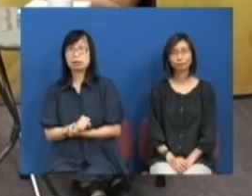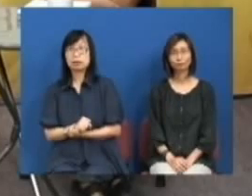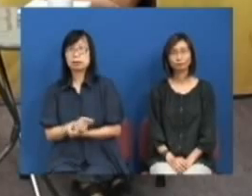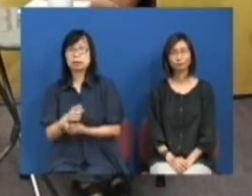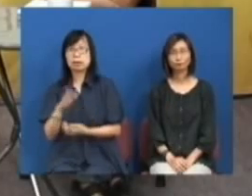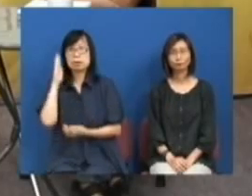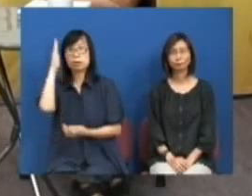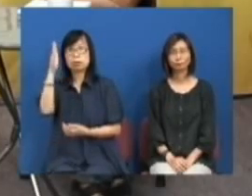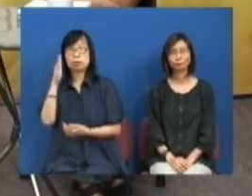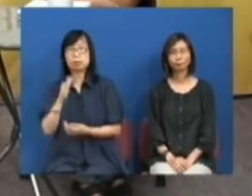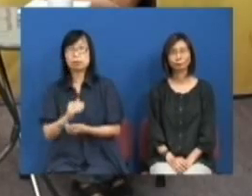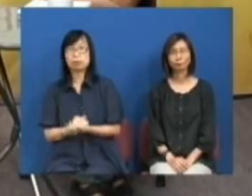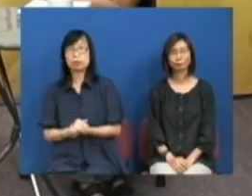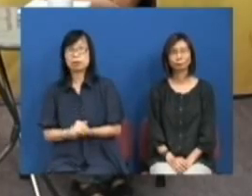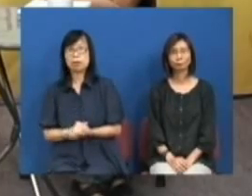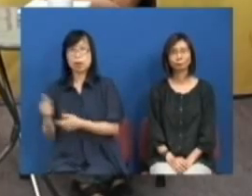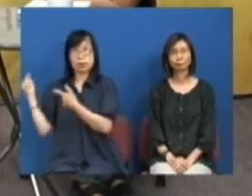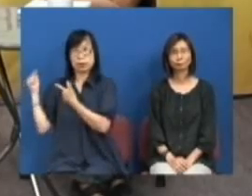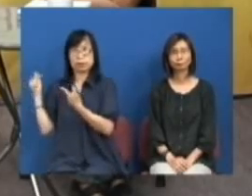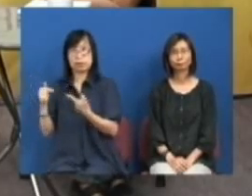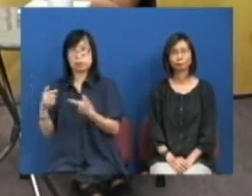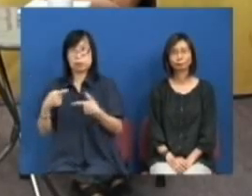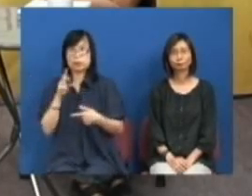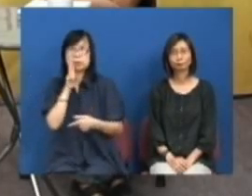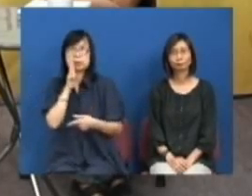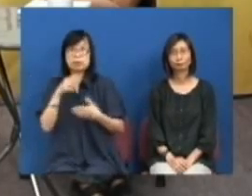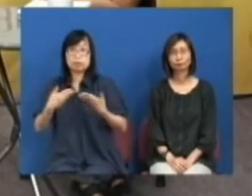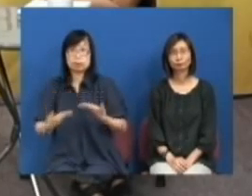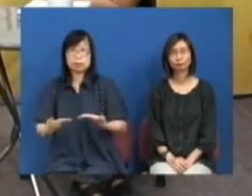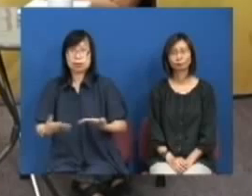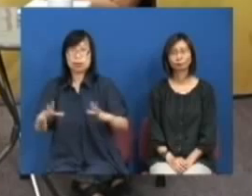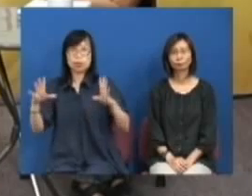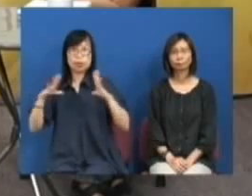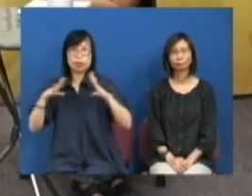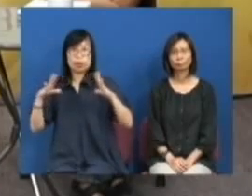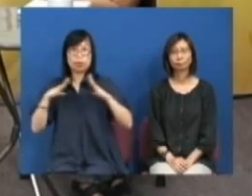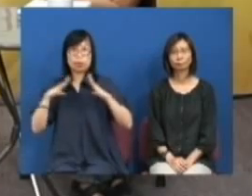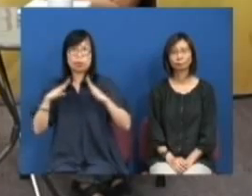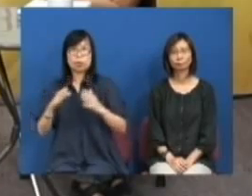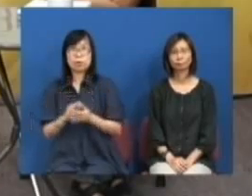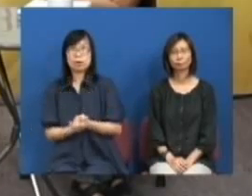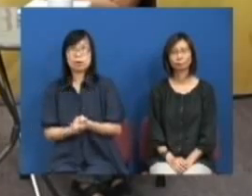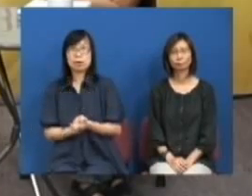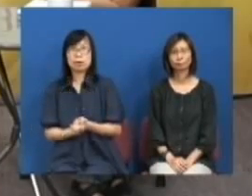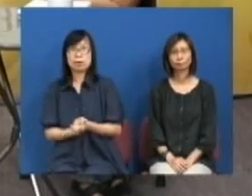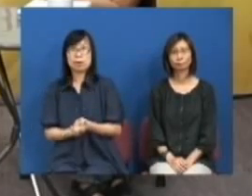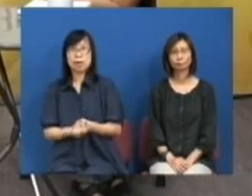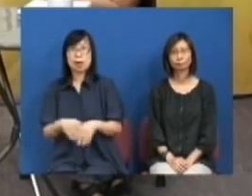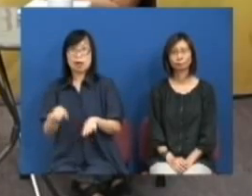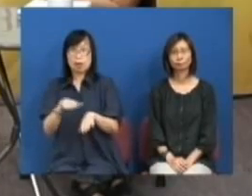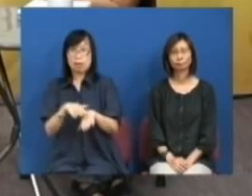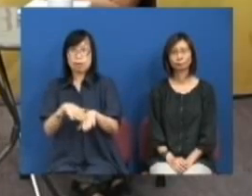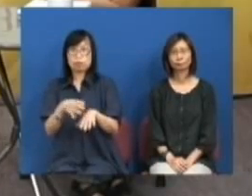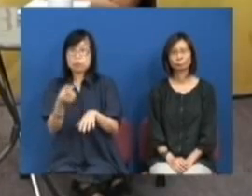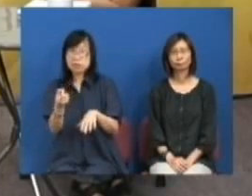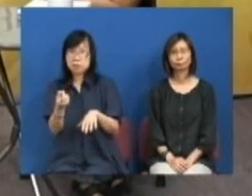你又將來點樣樣可以繼續好似而家咁樣樣享受一啲？殘存的自由呢，是去